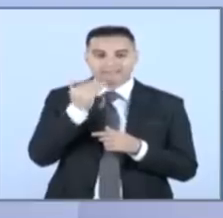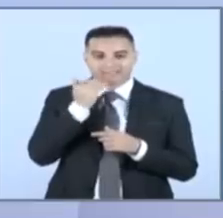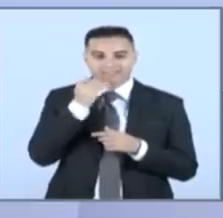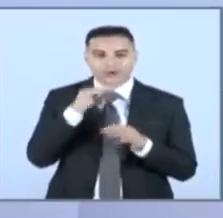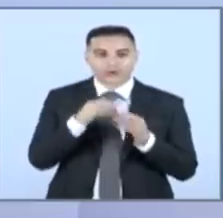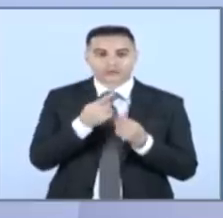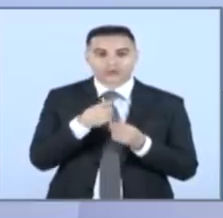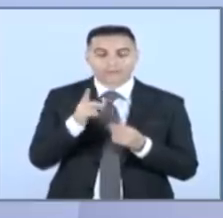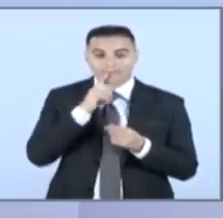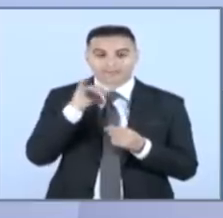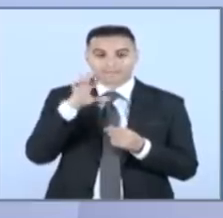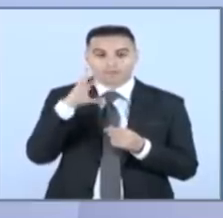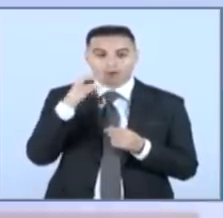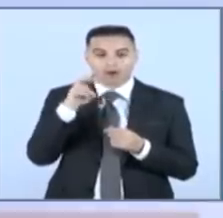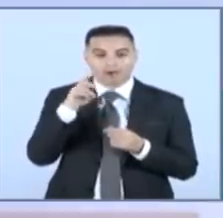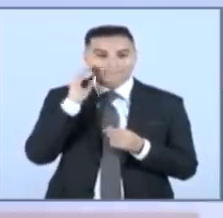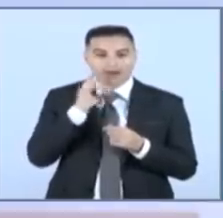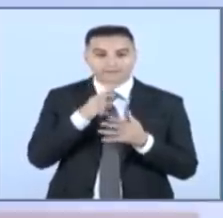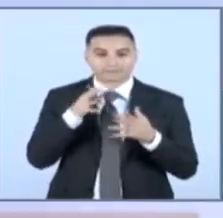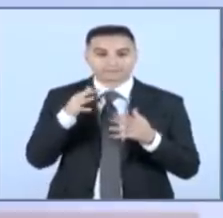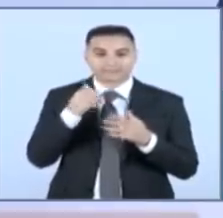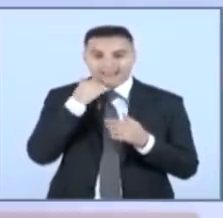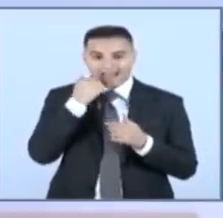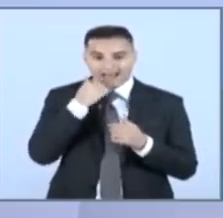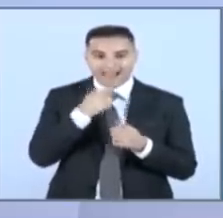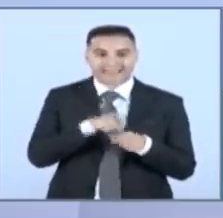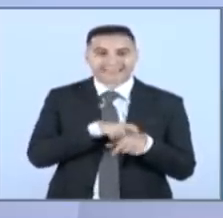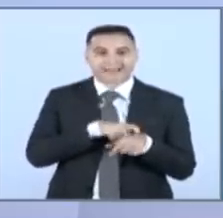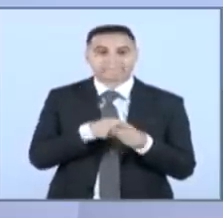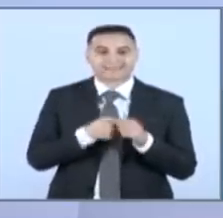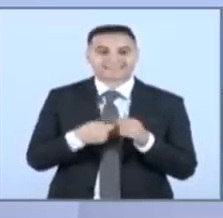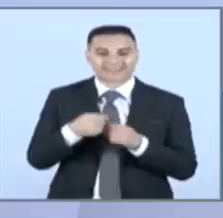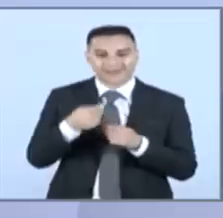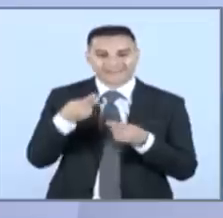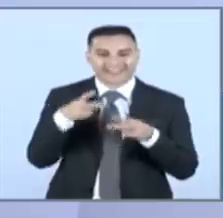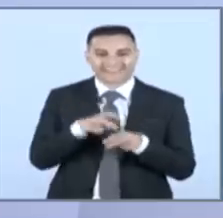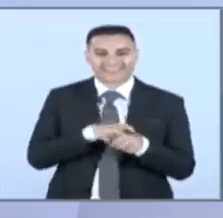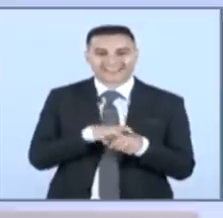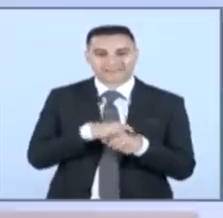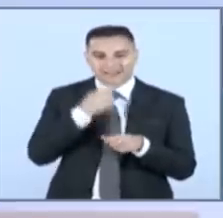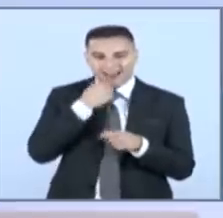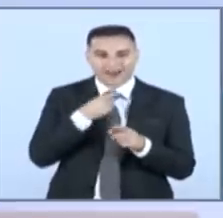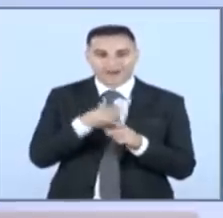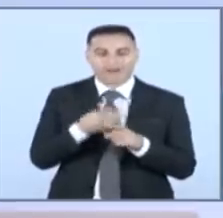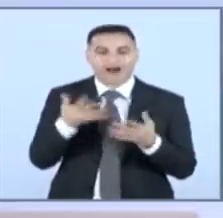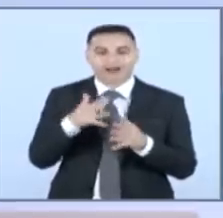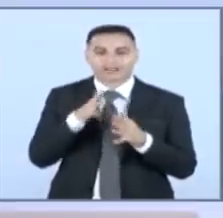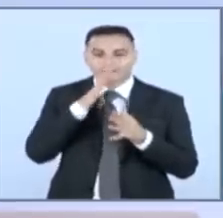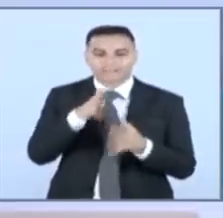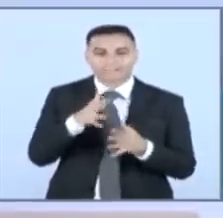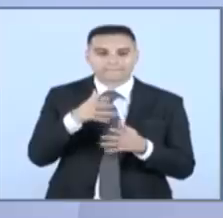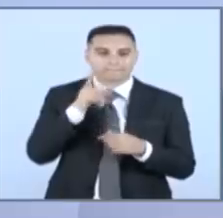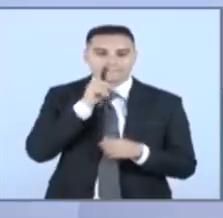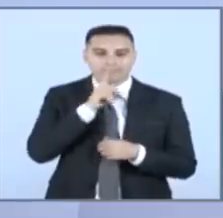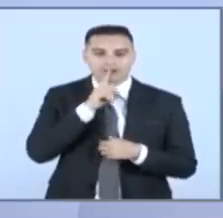كلها بس موجه بعد الترند ده الاهلي بقى في دمها. هو كده كده في دمي والله. طب اكتر حاجه ما